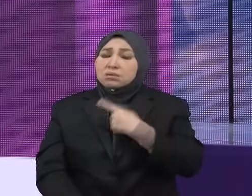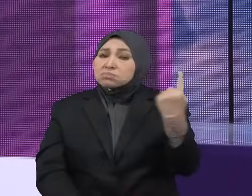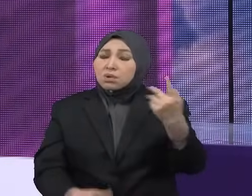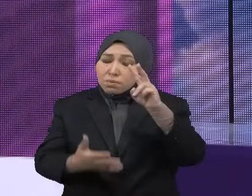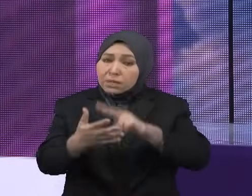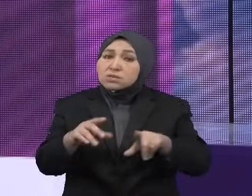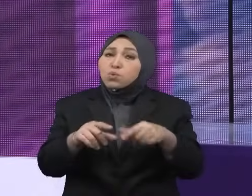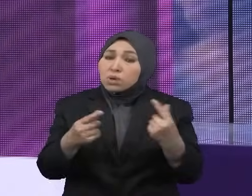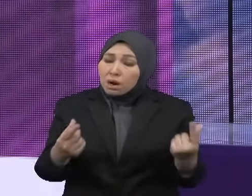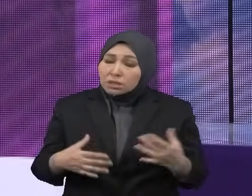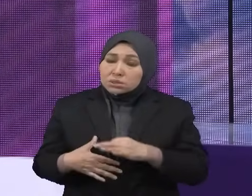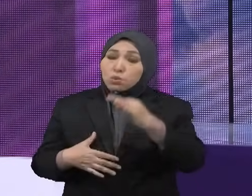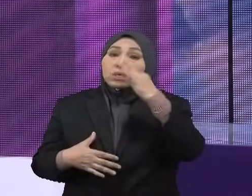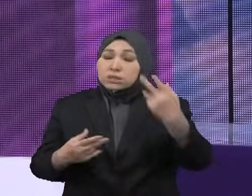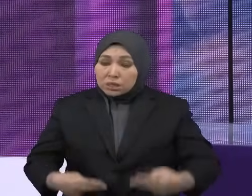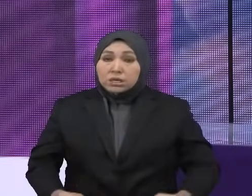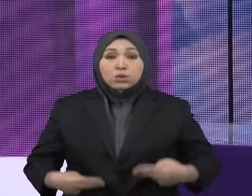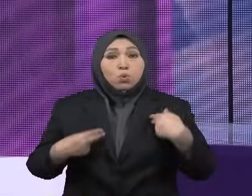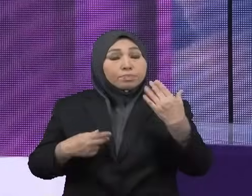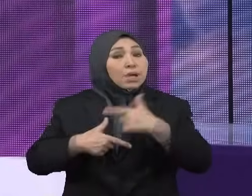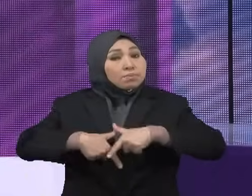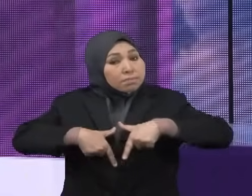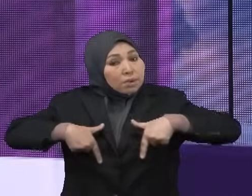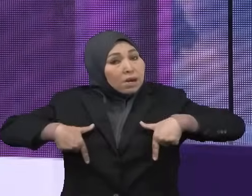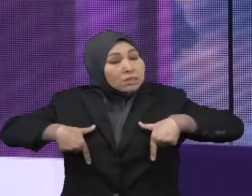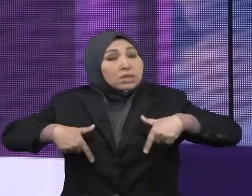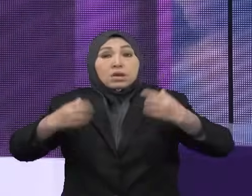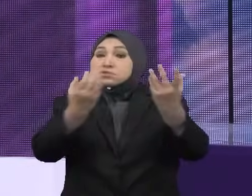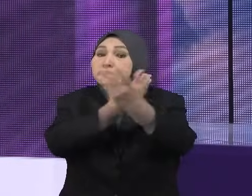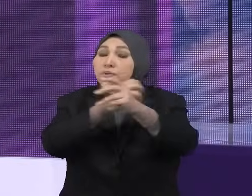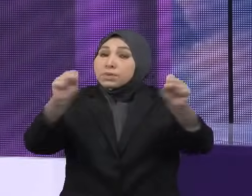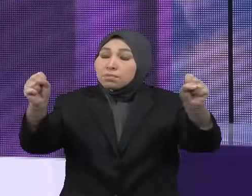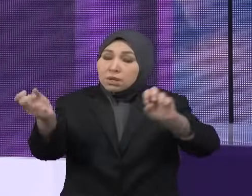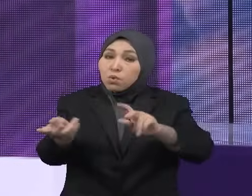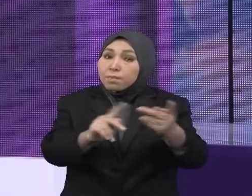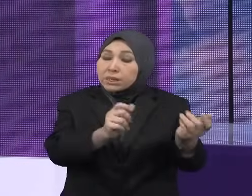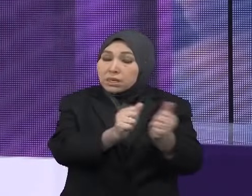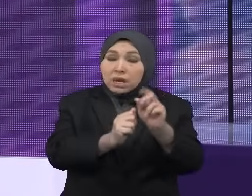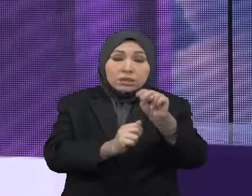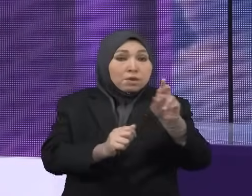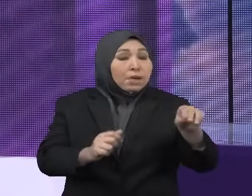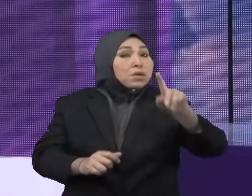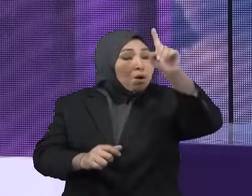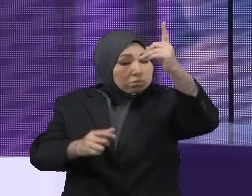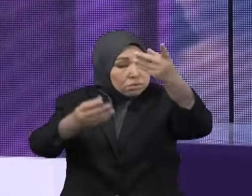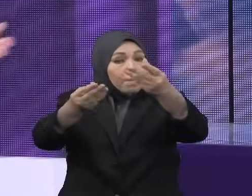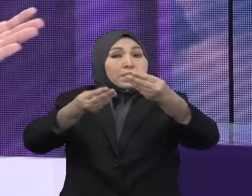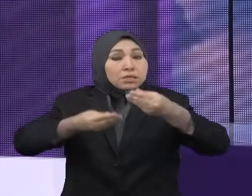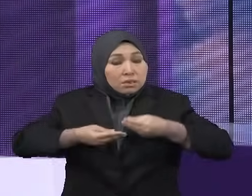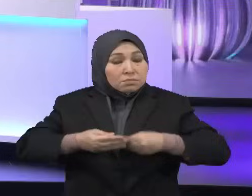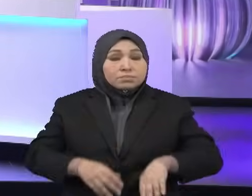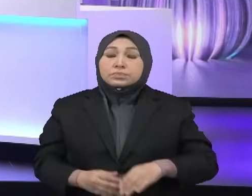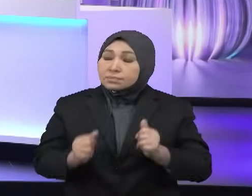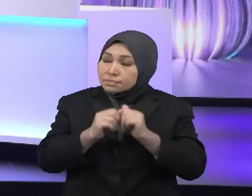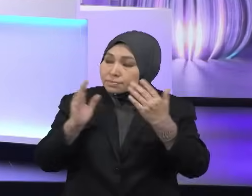baca Al-Quran, jiwa kita hidup dan berani dan siap sedia berkorban dengan nikmat yang Allah kurniakan.